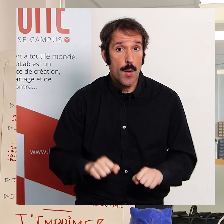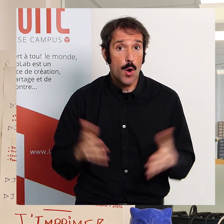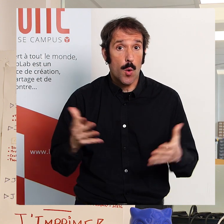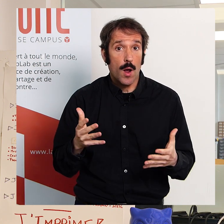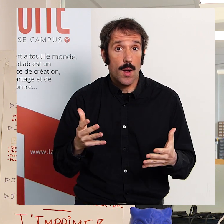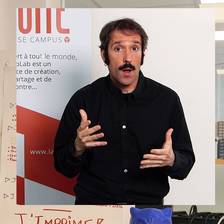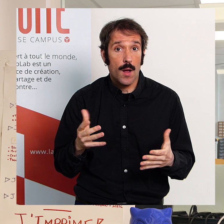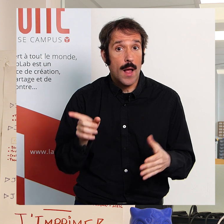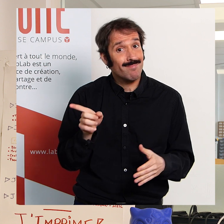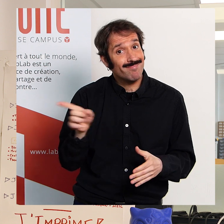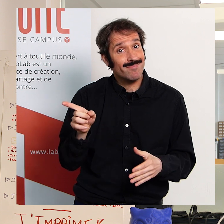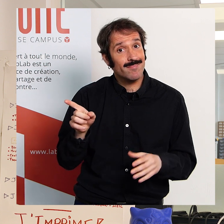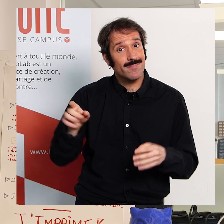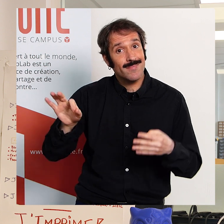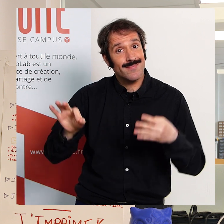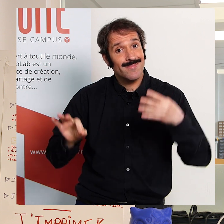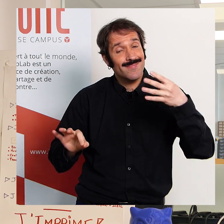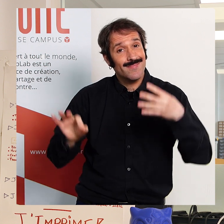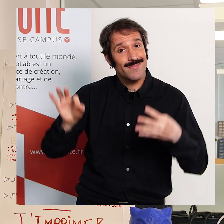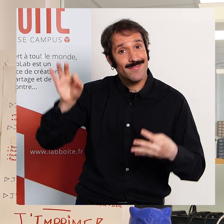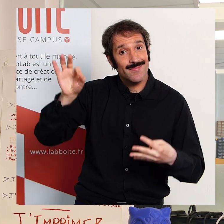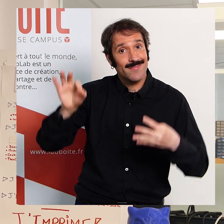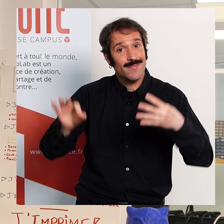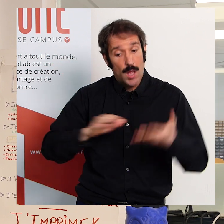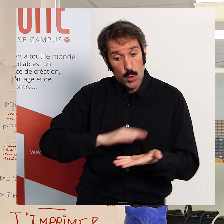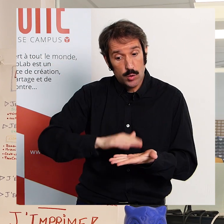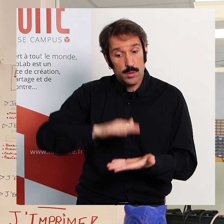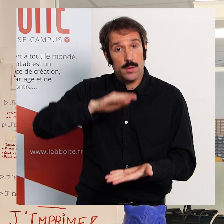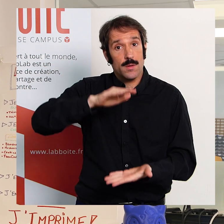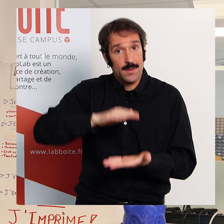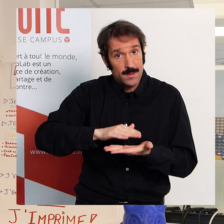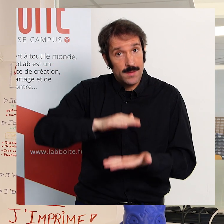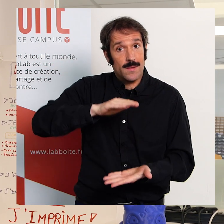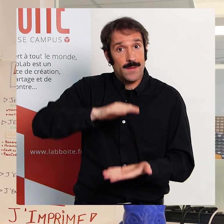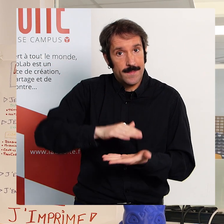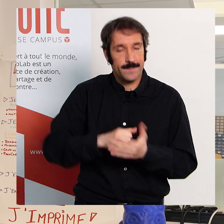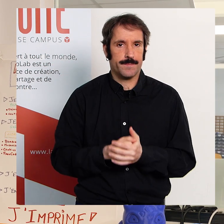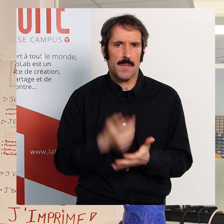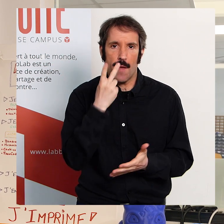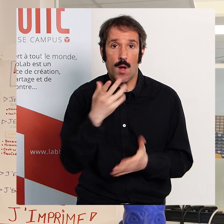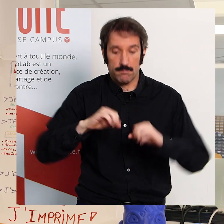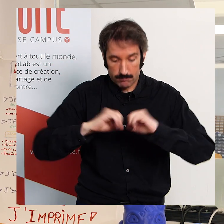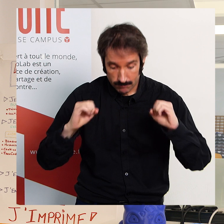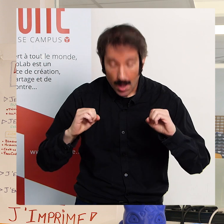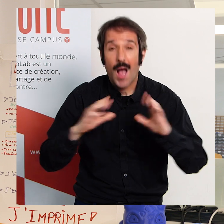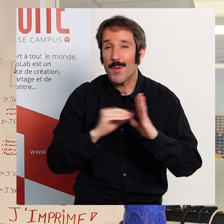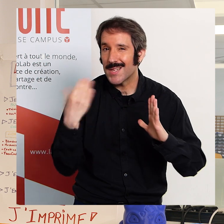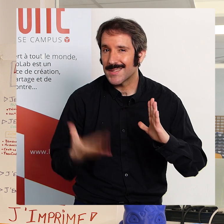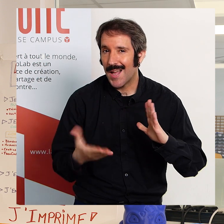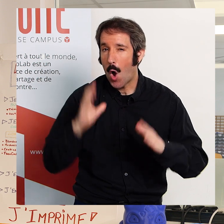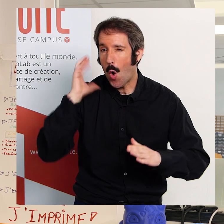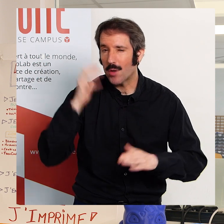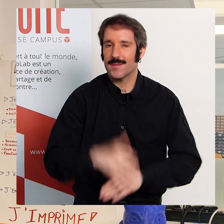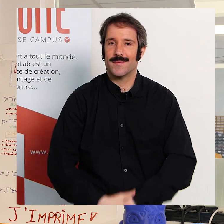vais pouvoir, en saisissant le petit ascenseur qui est vraiment tout à droite, me déplacer dans la vue en couche. Et voir aussi l'intérieur du modèle